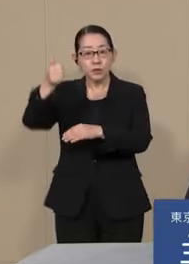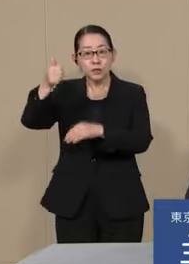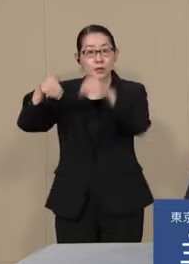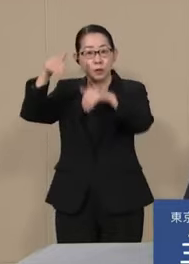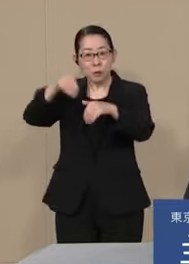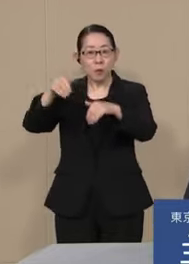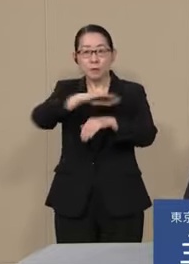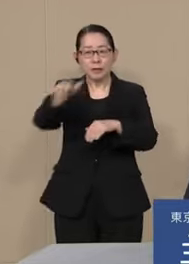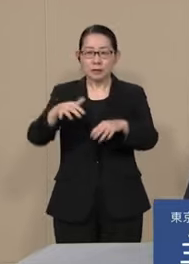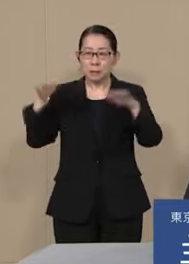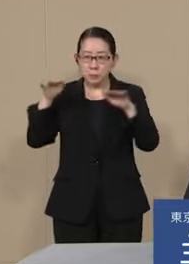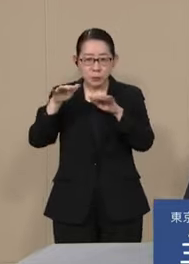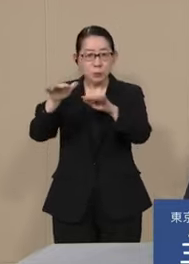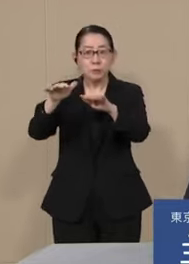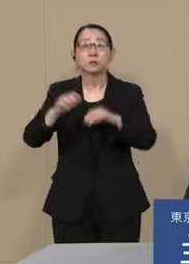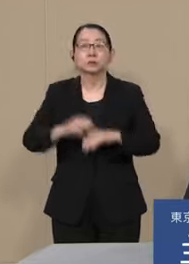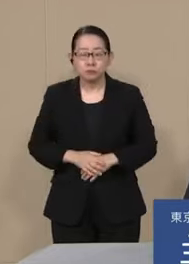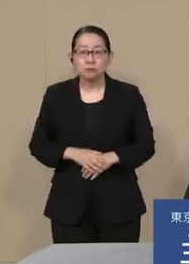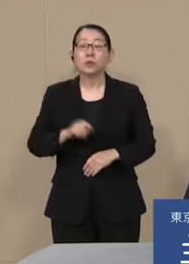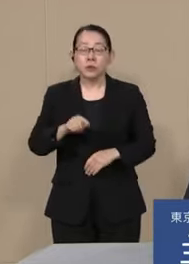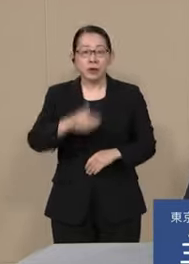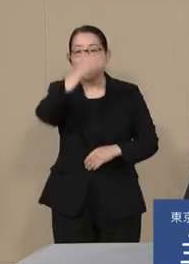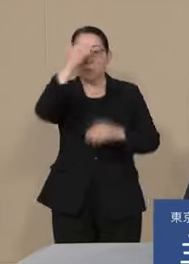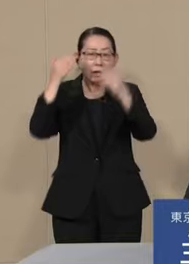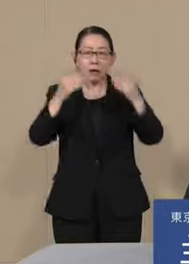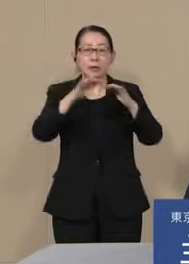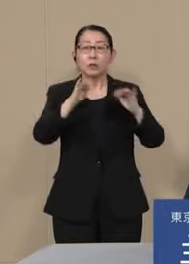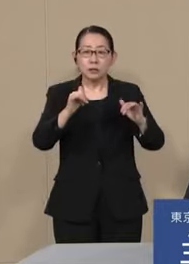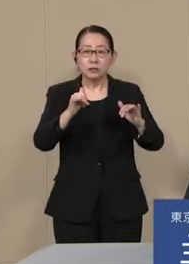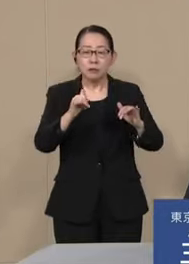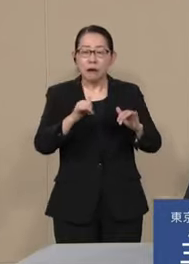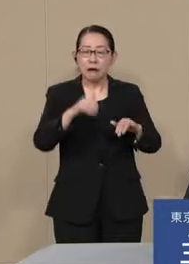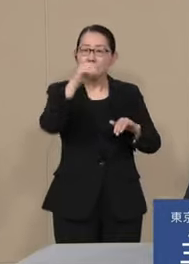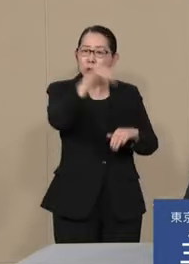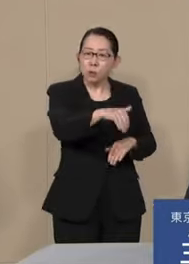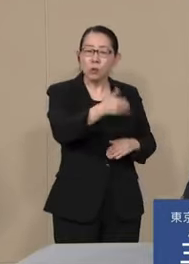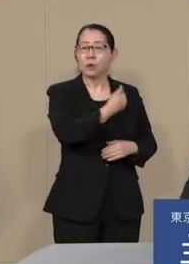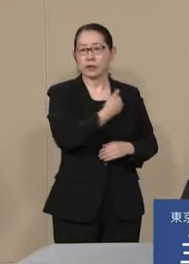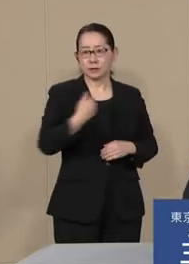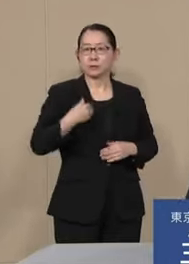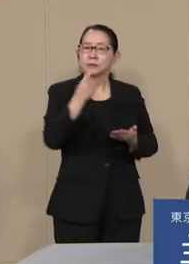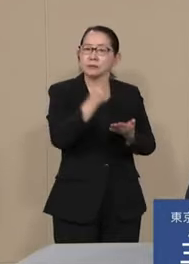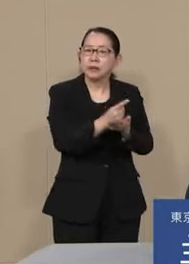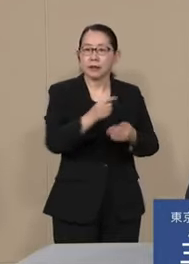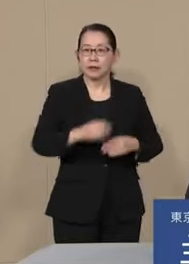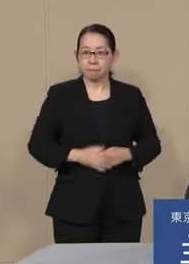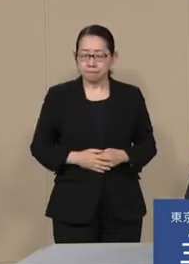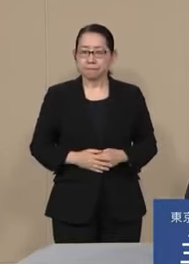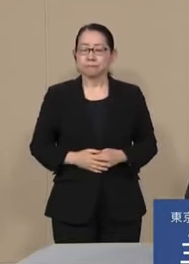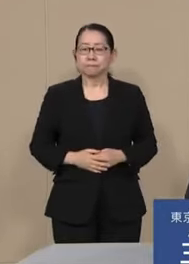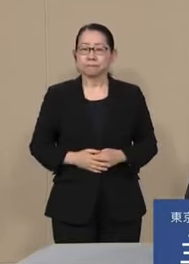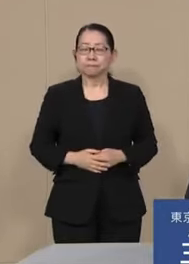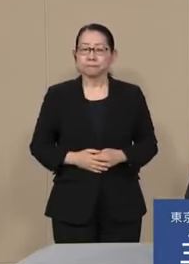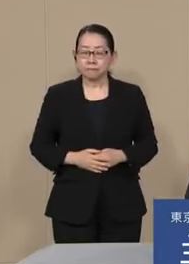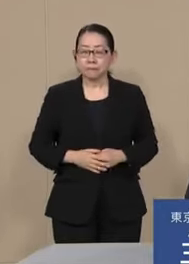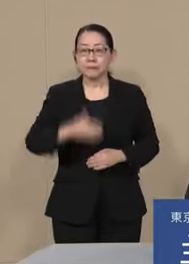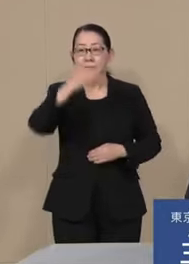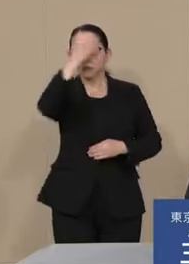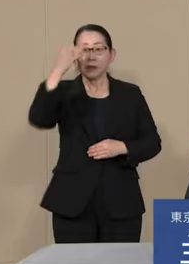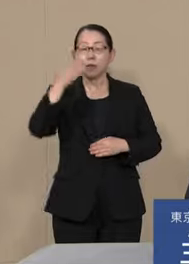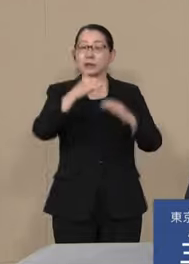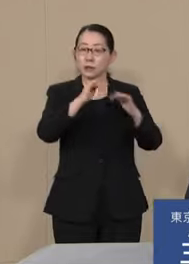の若者の声が投票という形でしかできないことは東京都選とって大ですそして若者